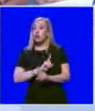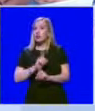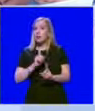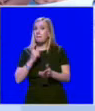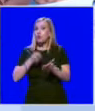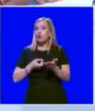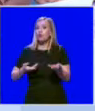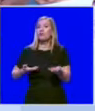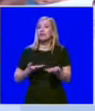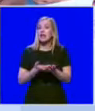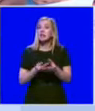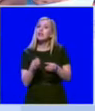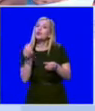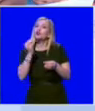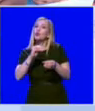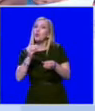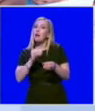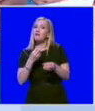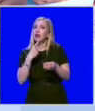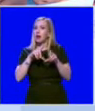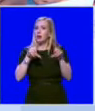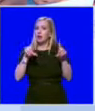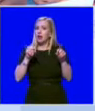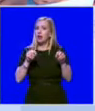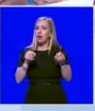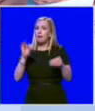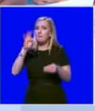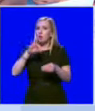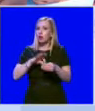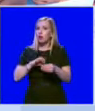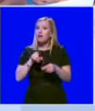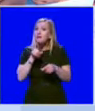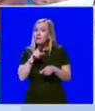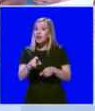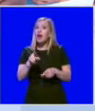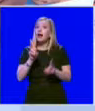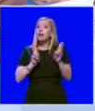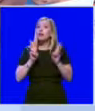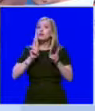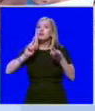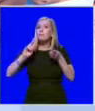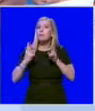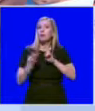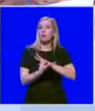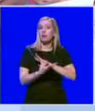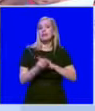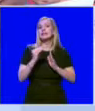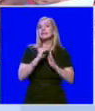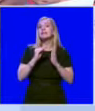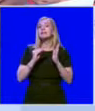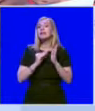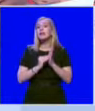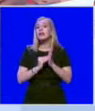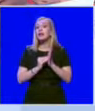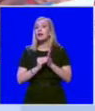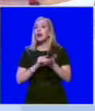внесохте да се добави и хартиената бюлетина. Вие гласувахте да се промени съществено смисъла на машинния